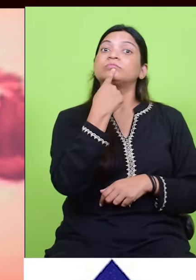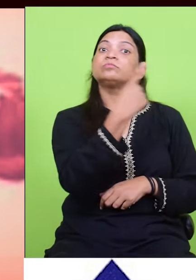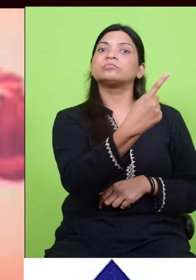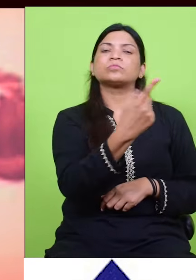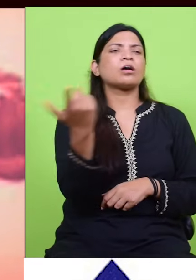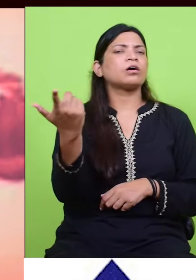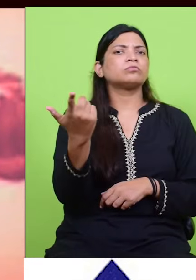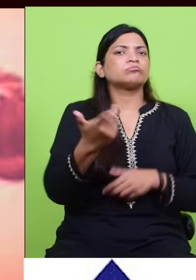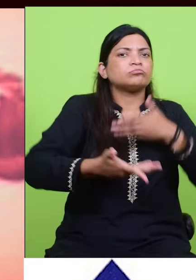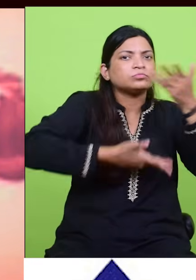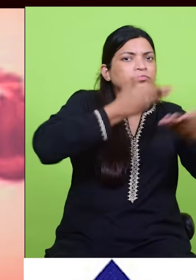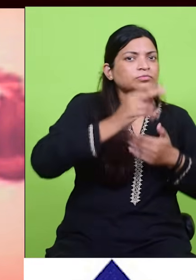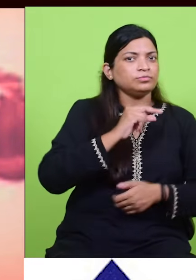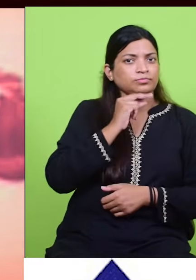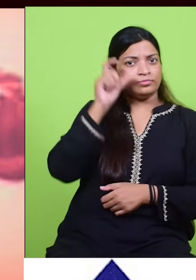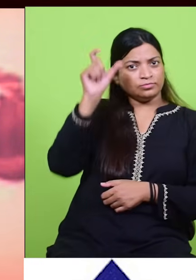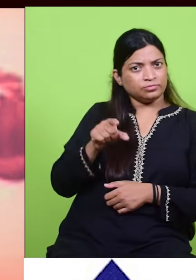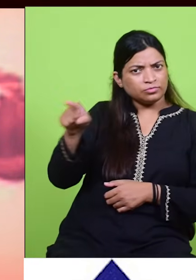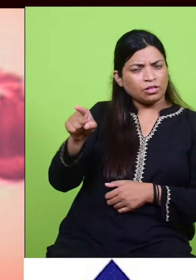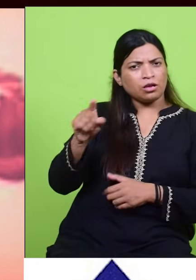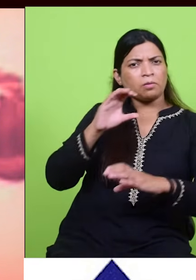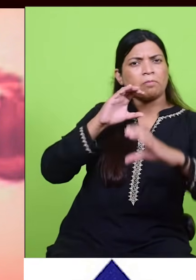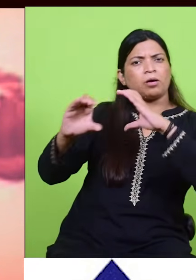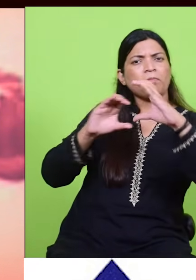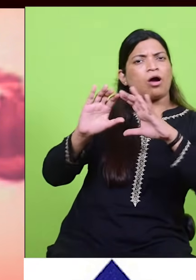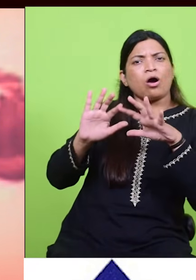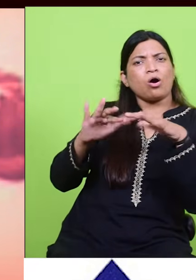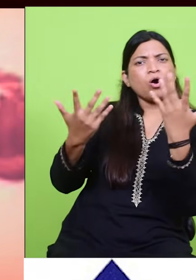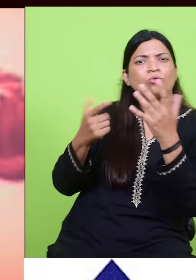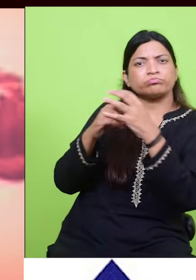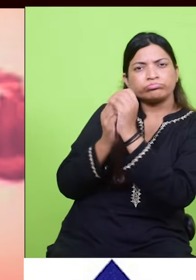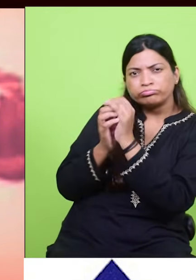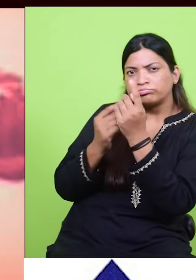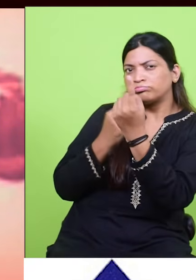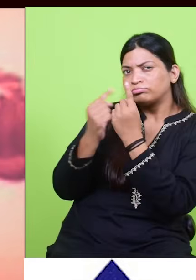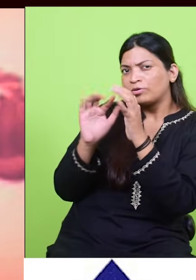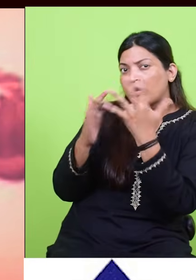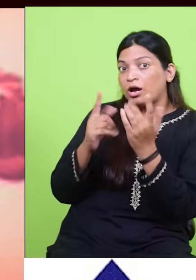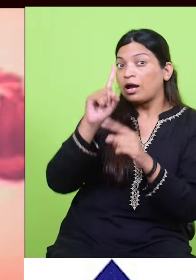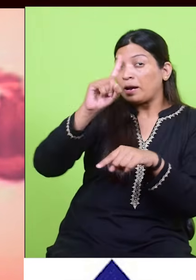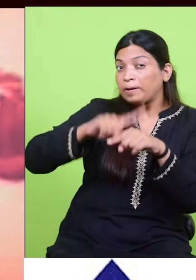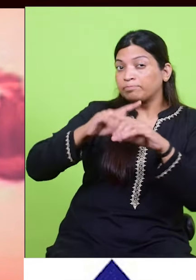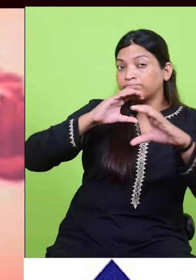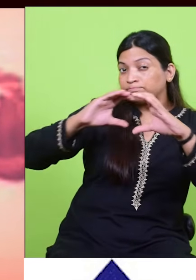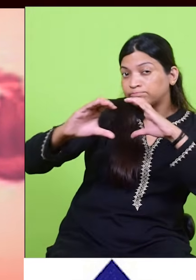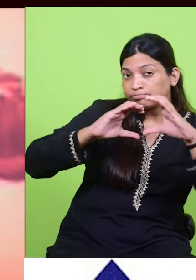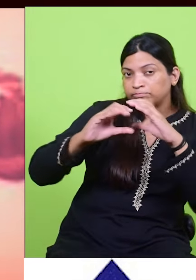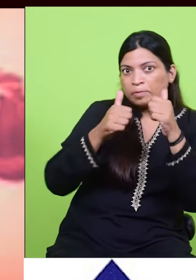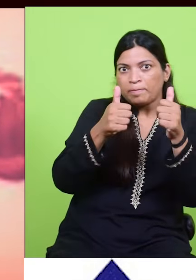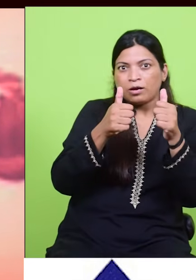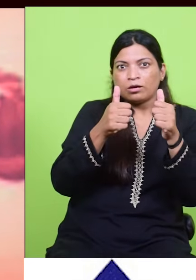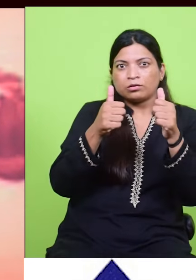पालते हैं, हमारी गुरदीप तो इंसान है, वो सारी फीलिंग्स रखती है, दिमाग रखती है, पढ़ लिख के आई है। तो वो लोग ने भी एक्सेप्ट करा और